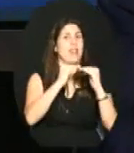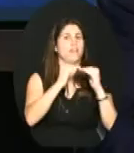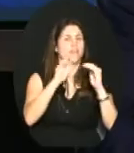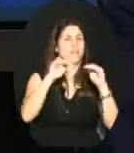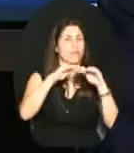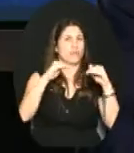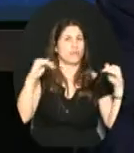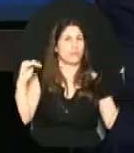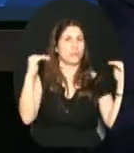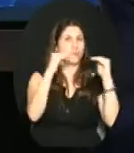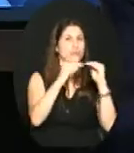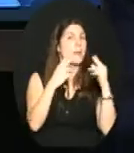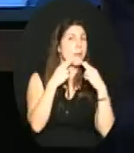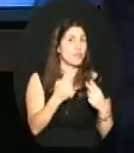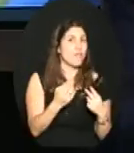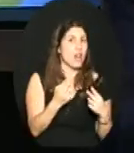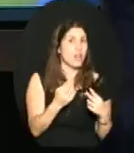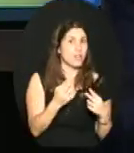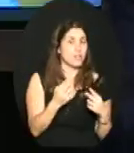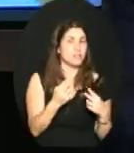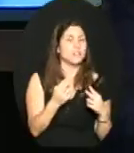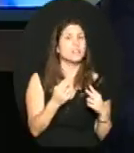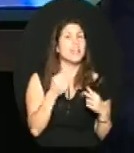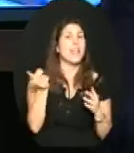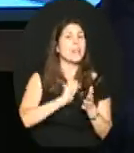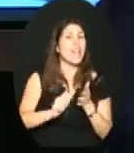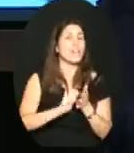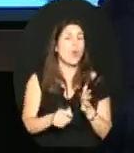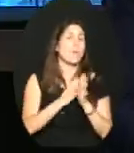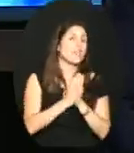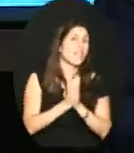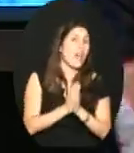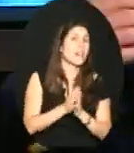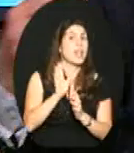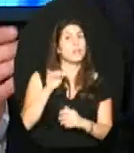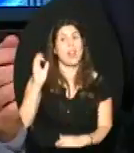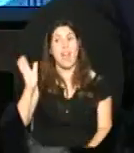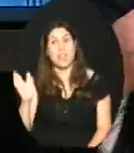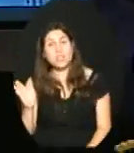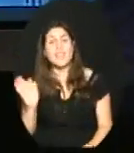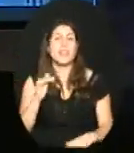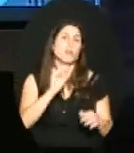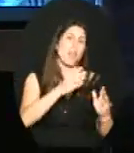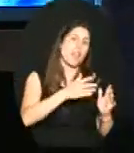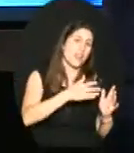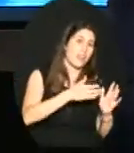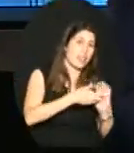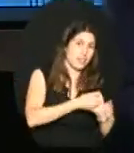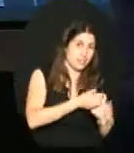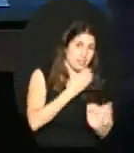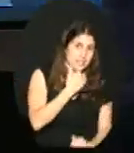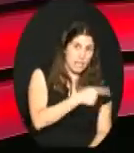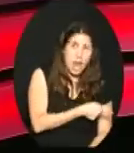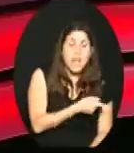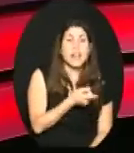מובהקת, בתגובה בין הרש"ב, הם כתבו בתקווה גם של הרש"ב וגם של מדינת ישראל,